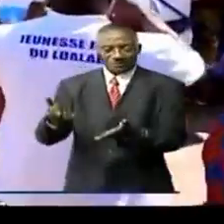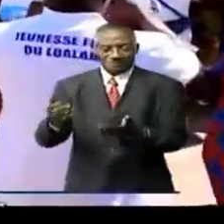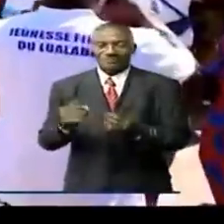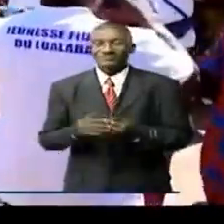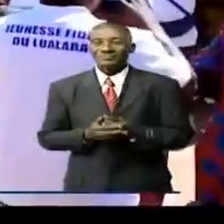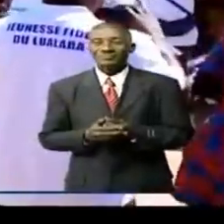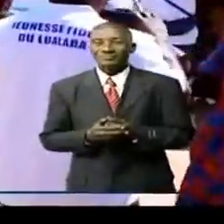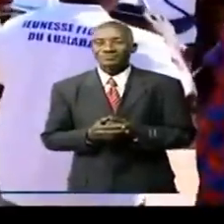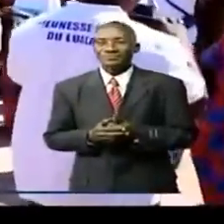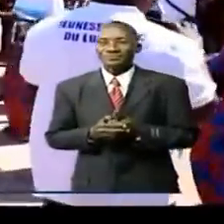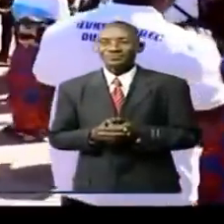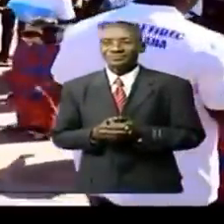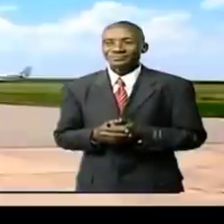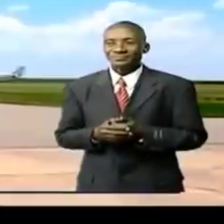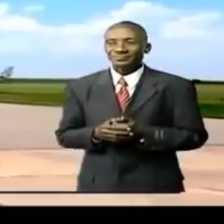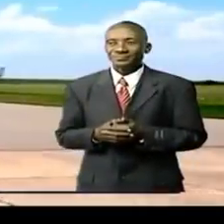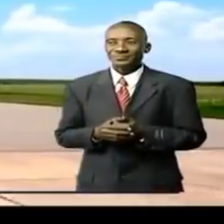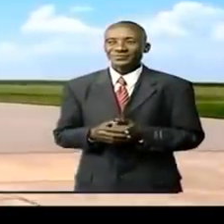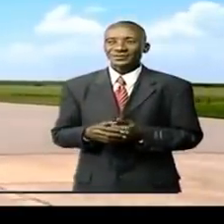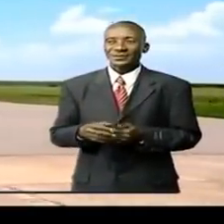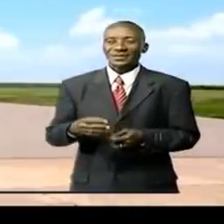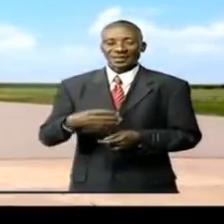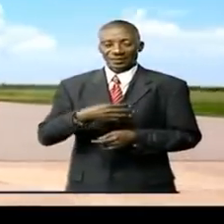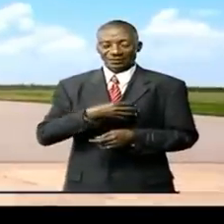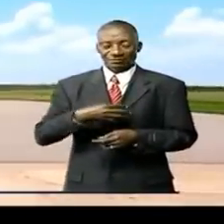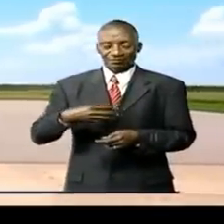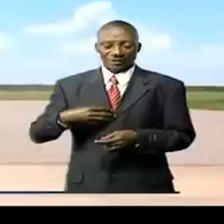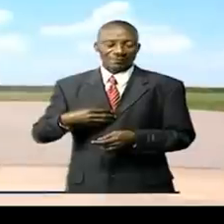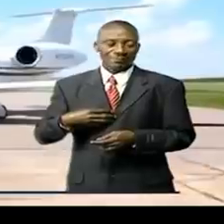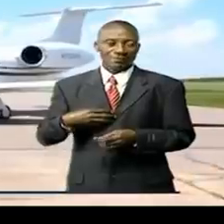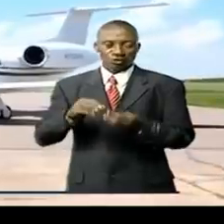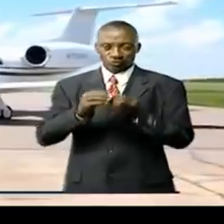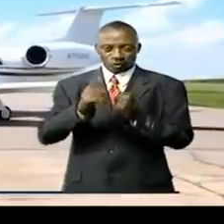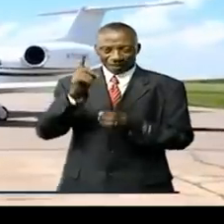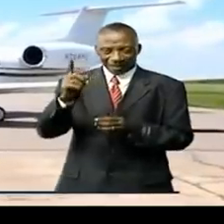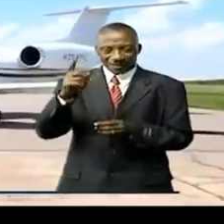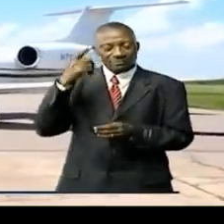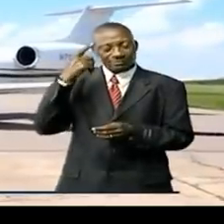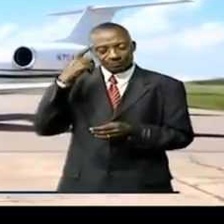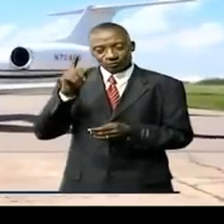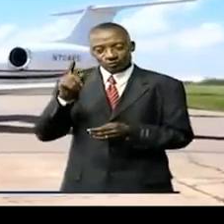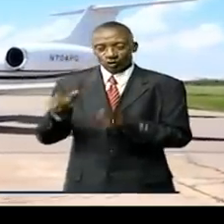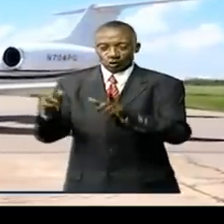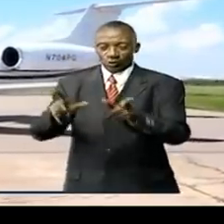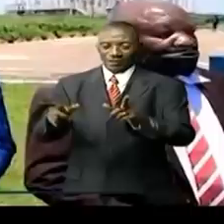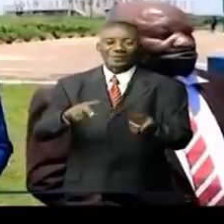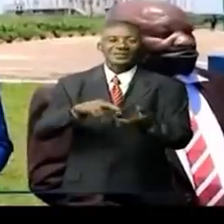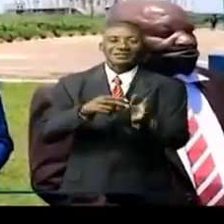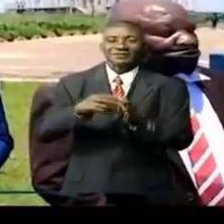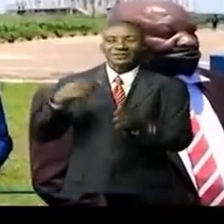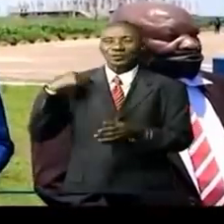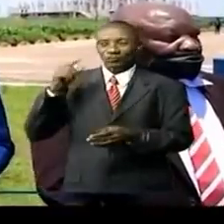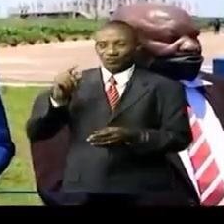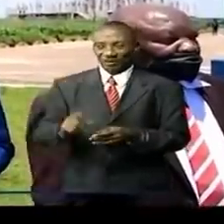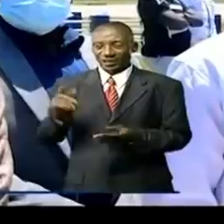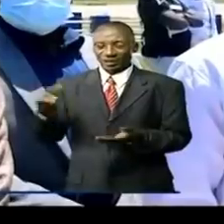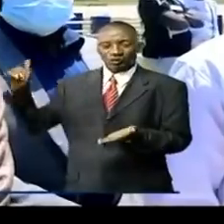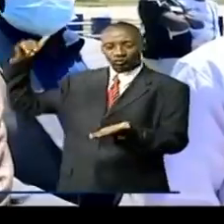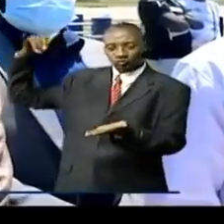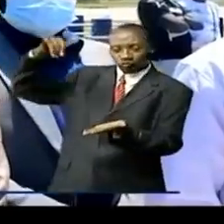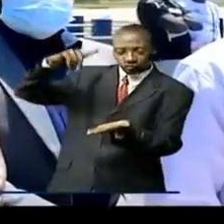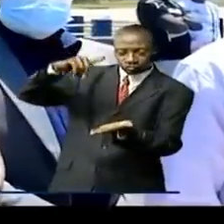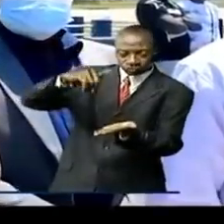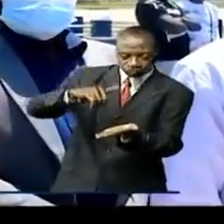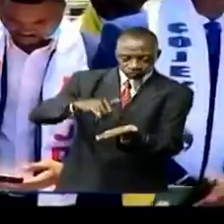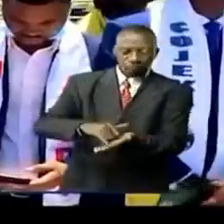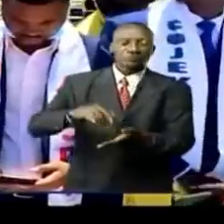l'appareil transportant la femme numéro 1 du Lualaba s'est posé sur la piste de l'aéroport national de Kolwezi. Tout le gouvernement provincial, les